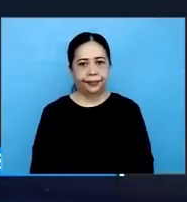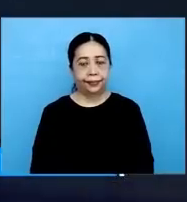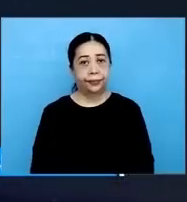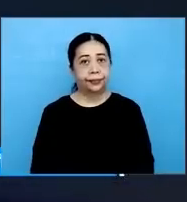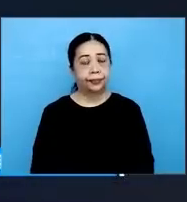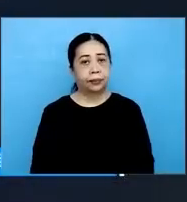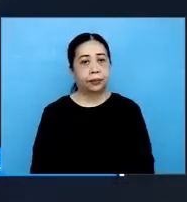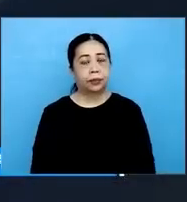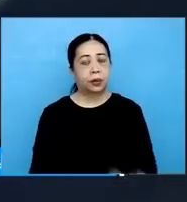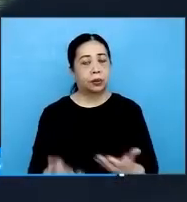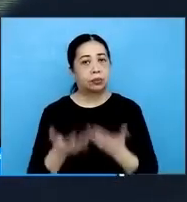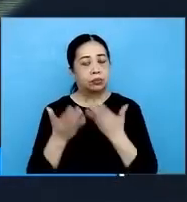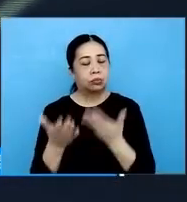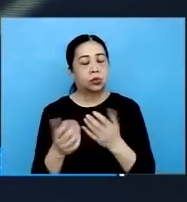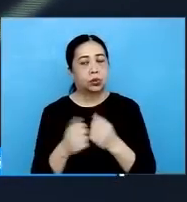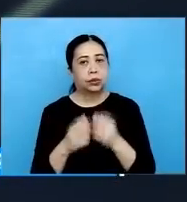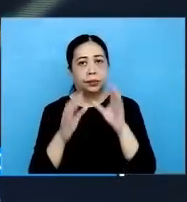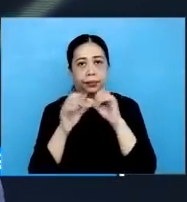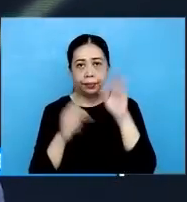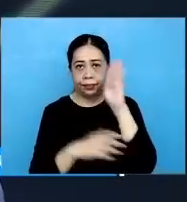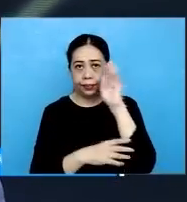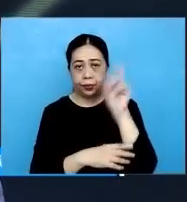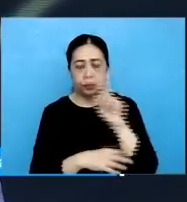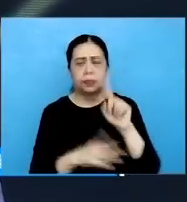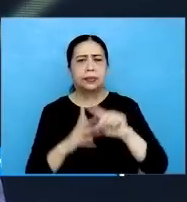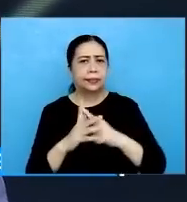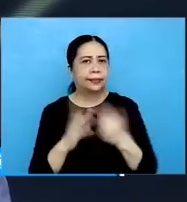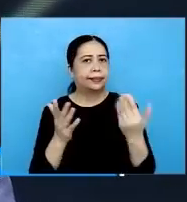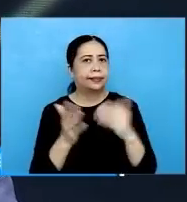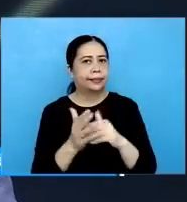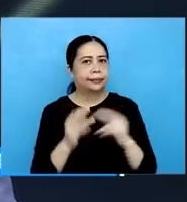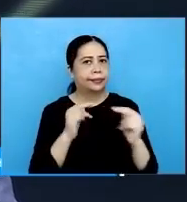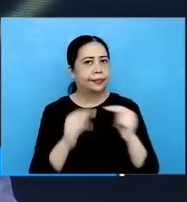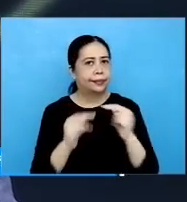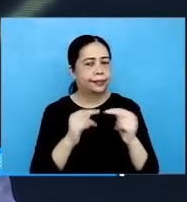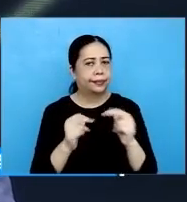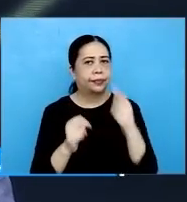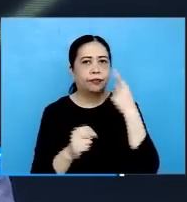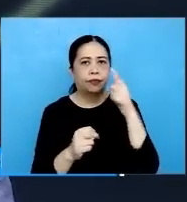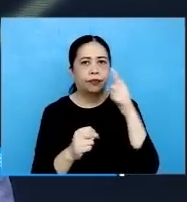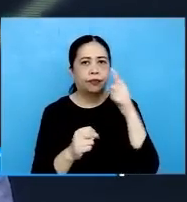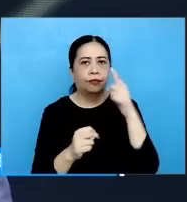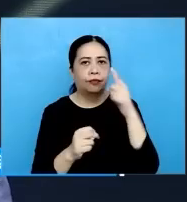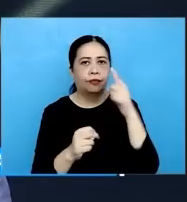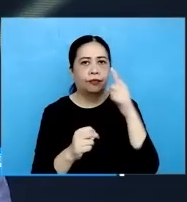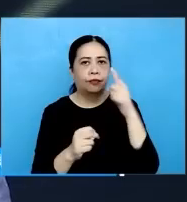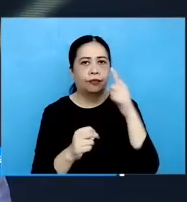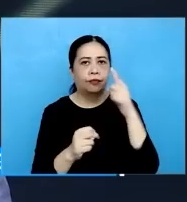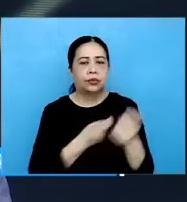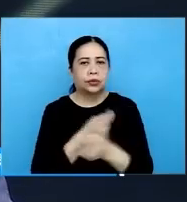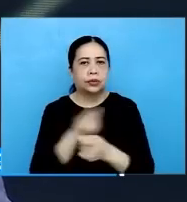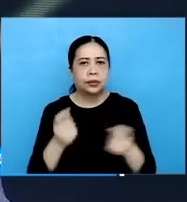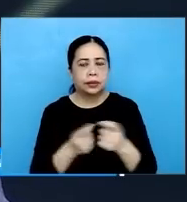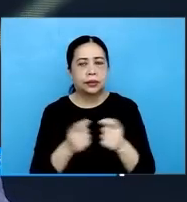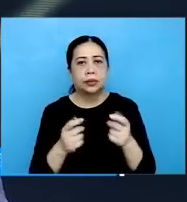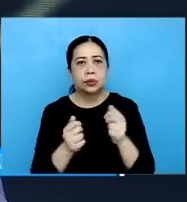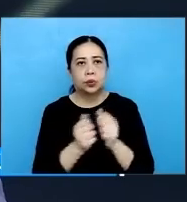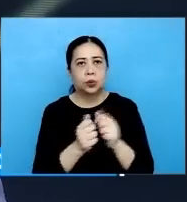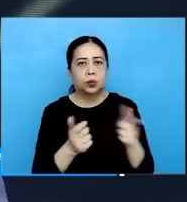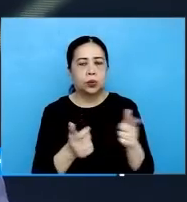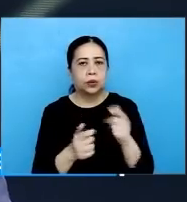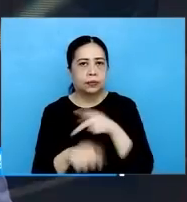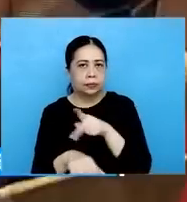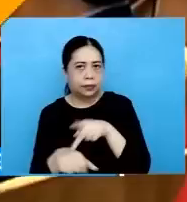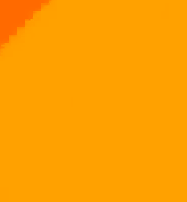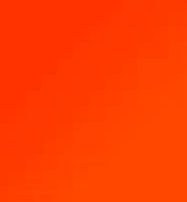Itinutulak ni Pangulong Bongbong Marcos na magsimula ulit ang negosasyon para sa free trade deal sa pagitan ng Pilipinas at European